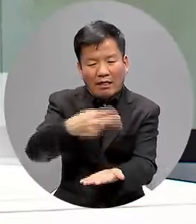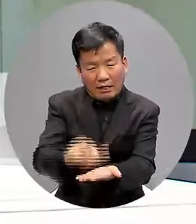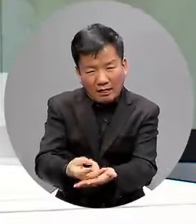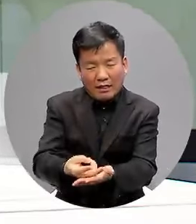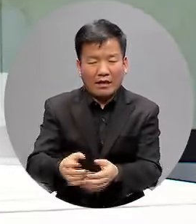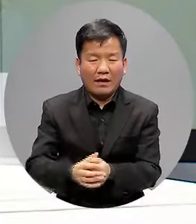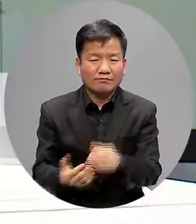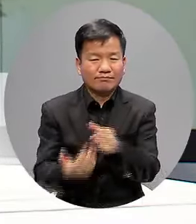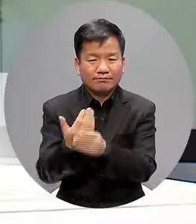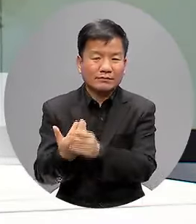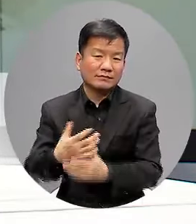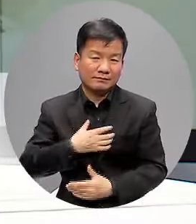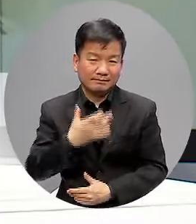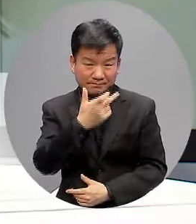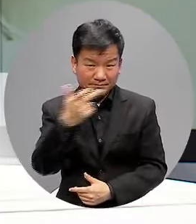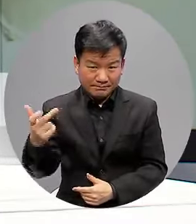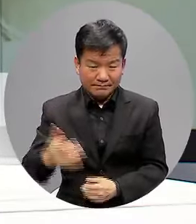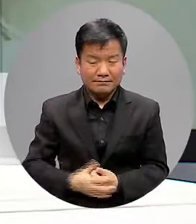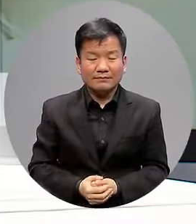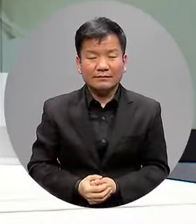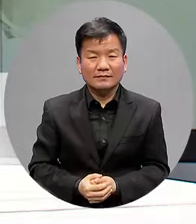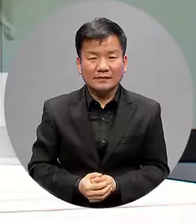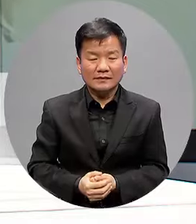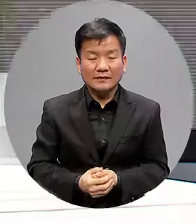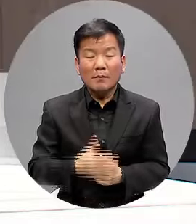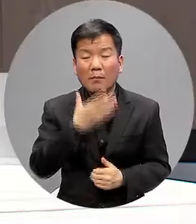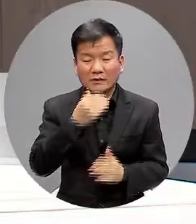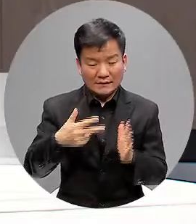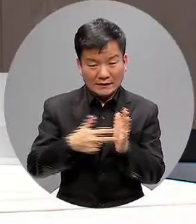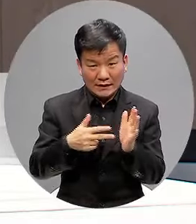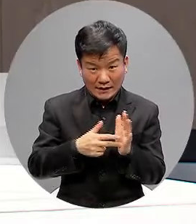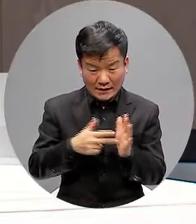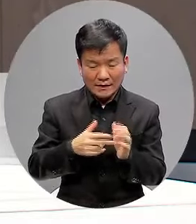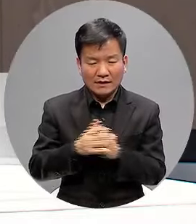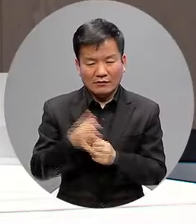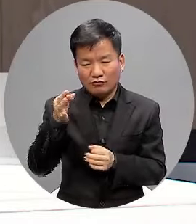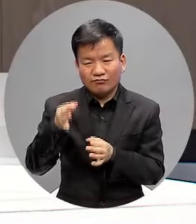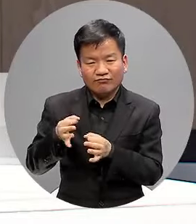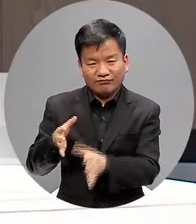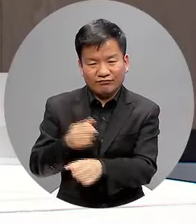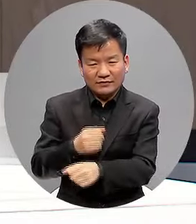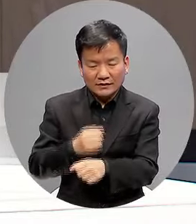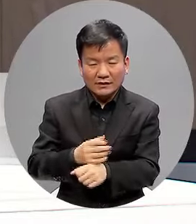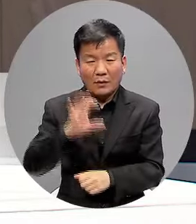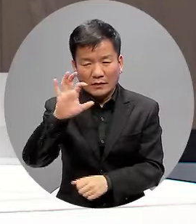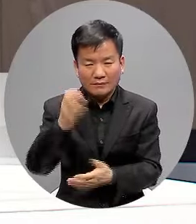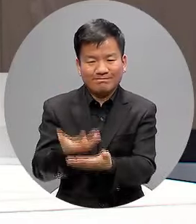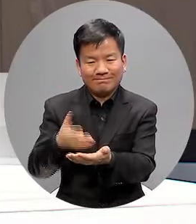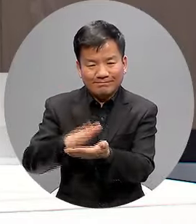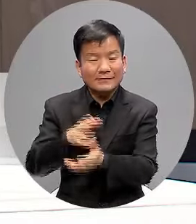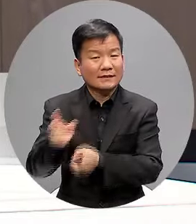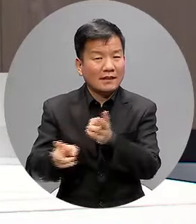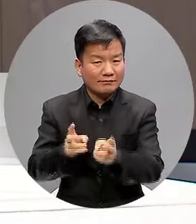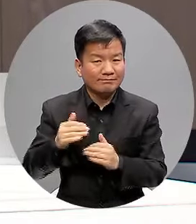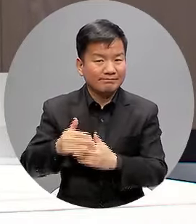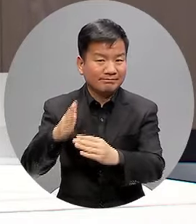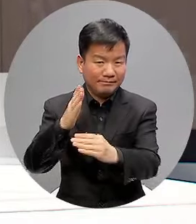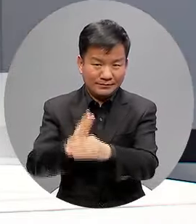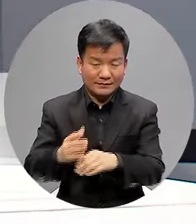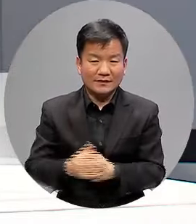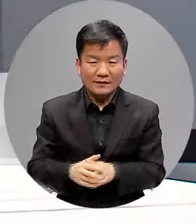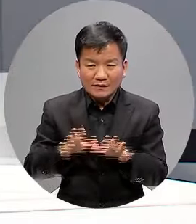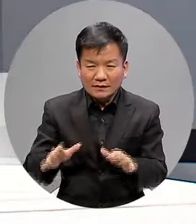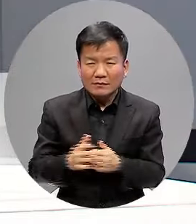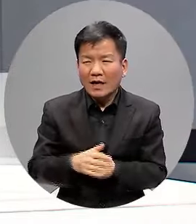미끄러지는 등 사고 위험도 큰데요. 한 복지재단이 재능기부 형식으로 이런 화장실을 바꿔주는 사업을 하고 있는데